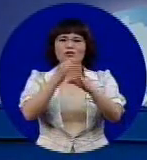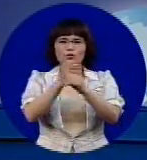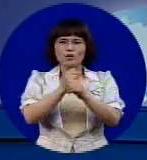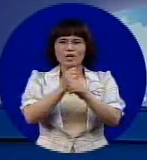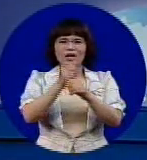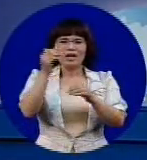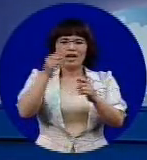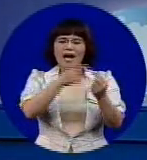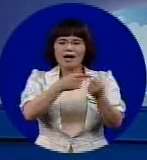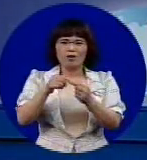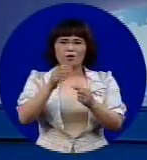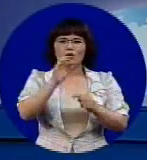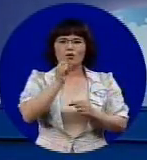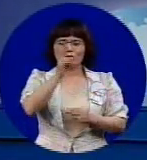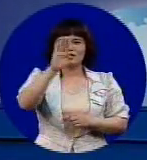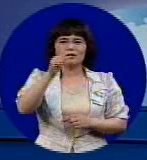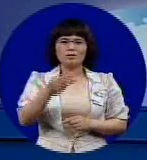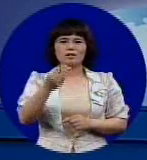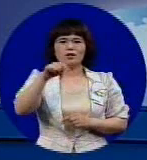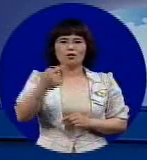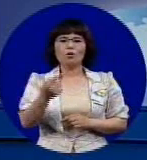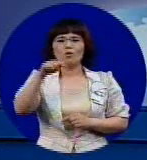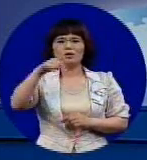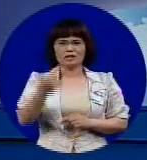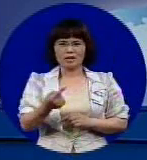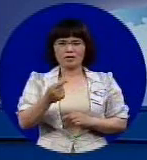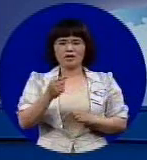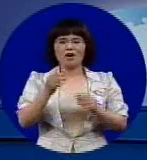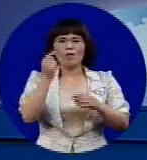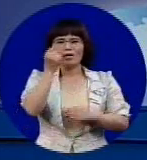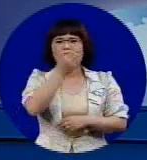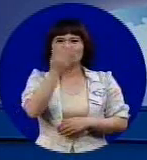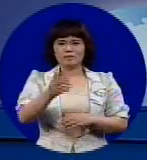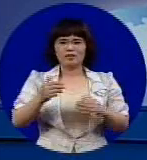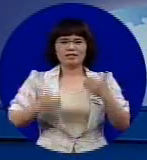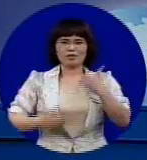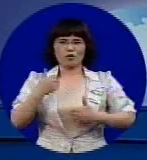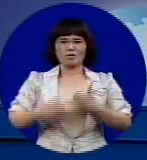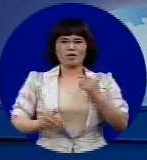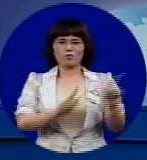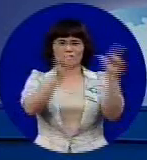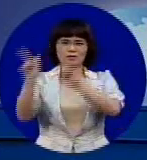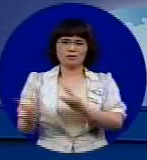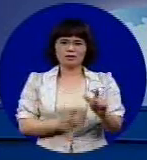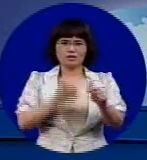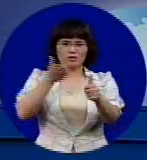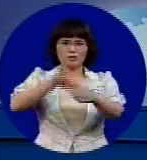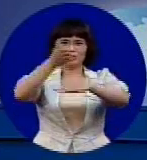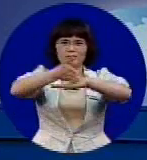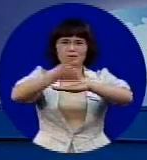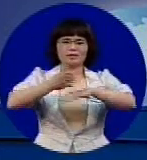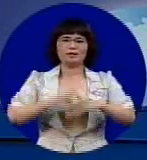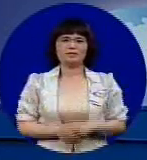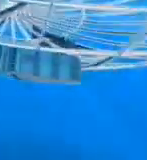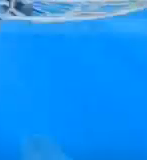주소창에 한글로 용인시 블로그라고 치면 바로 연결됩니다. 즐거운 한 주 보내십시오. 고맙습니다.